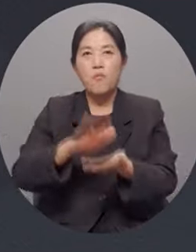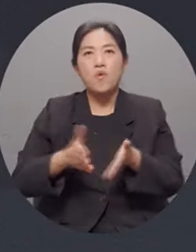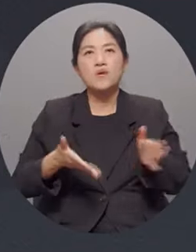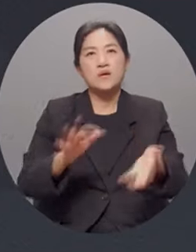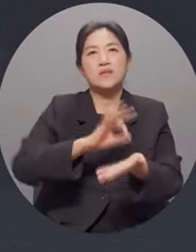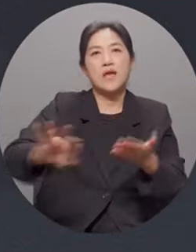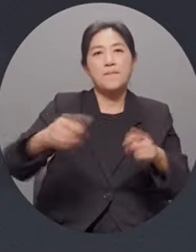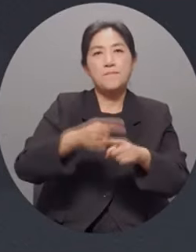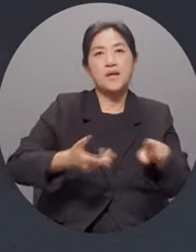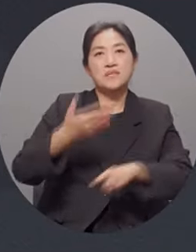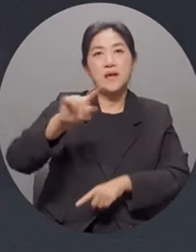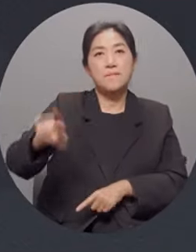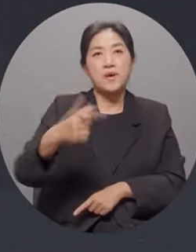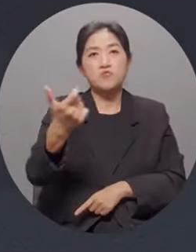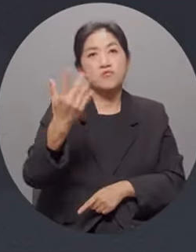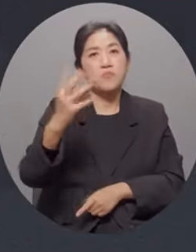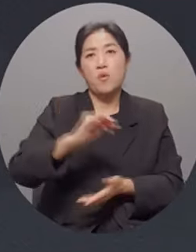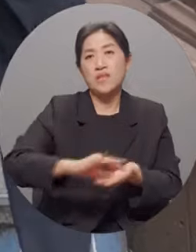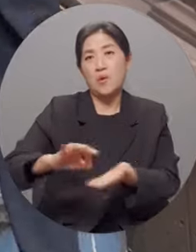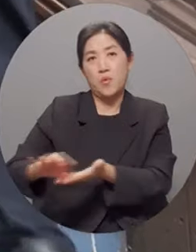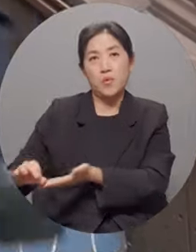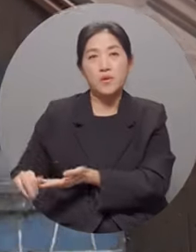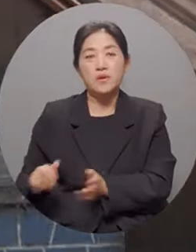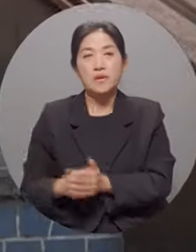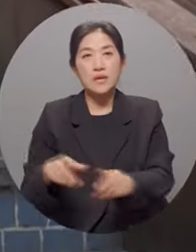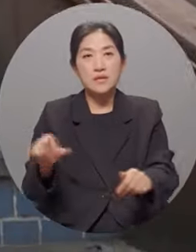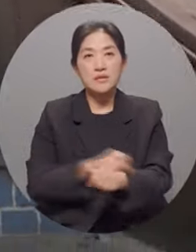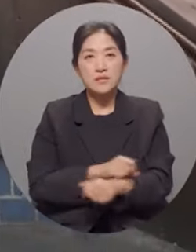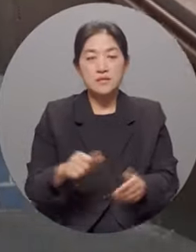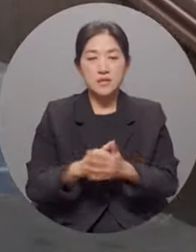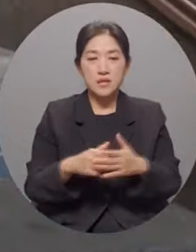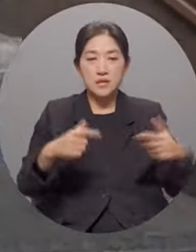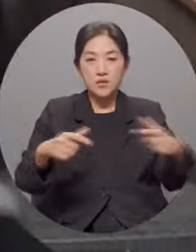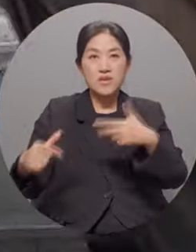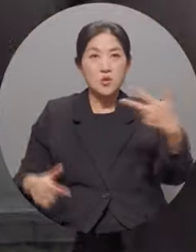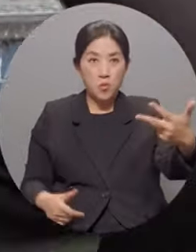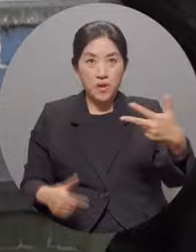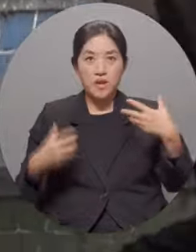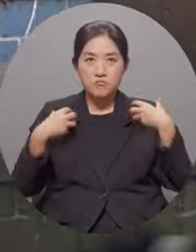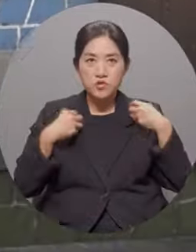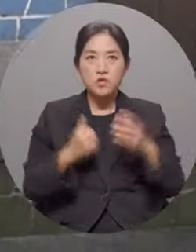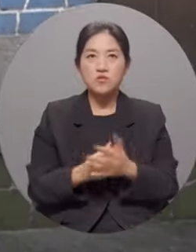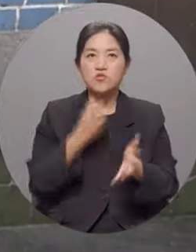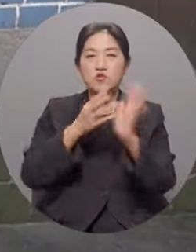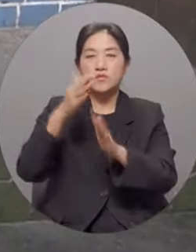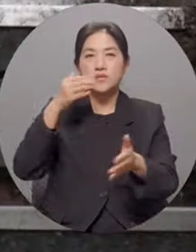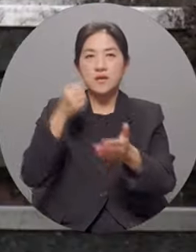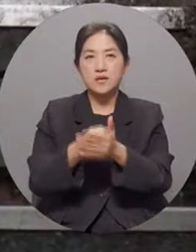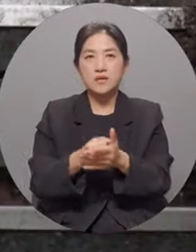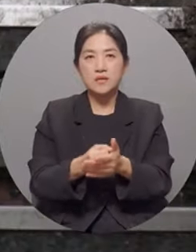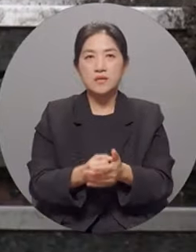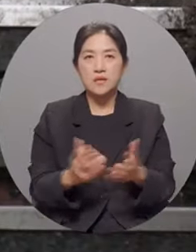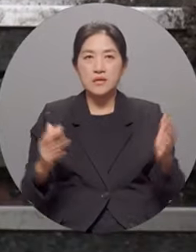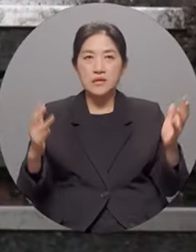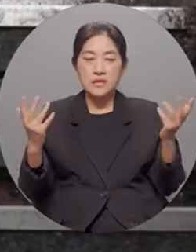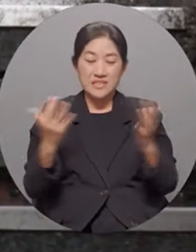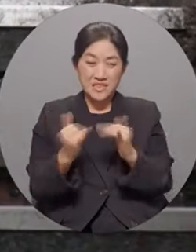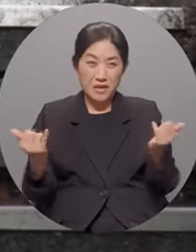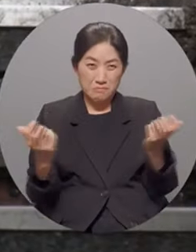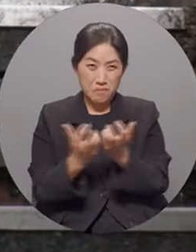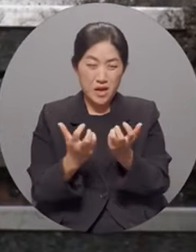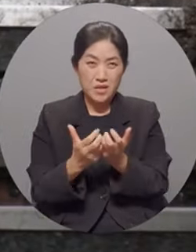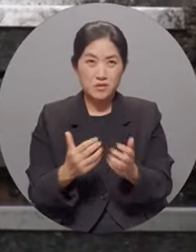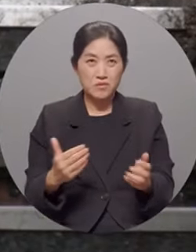이상인 160억 원이 쓰였습니다. 특히 7개 구청은 서울시가 지정한 인파사고 취약지역에 포함되지 않은